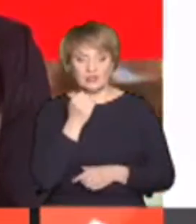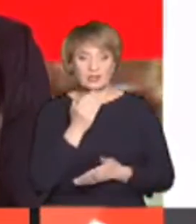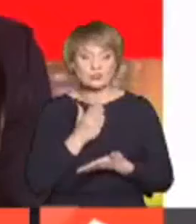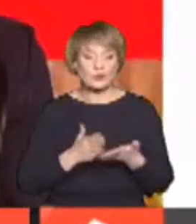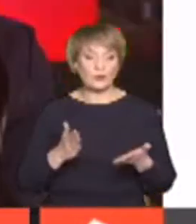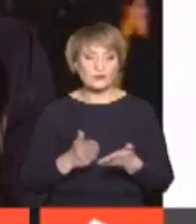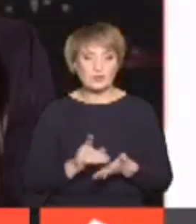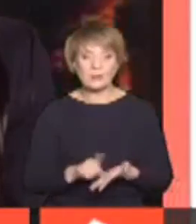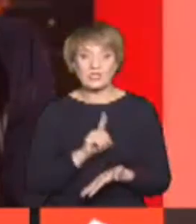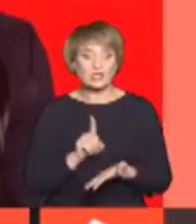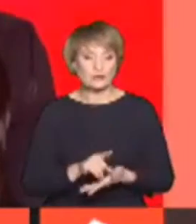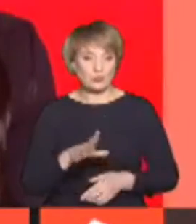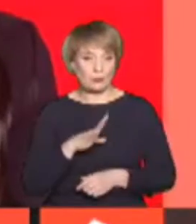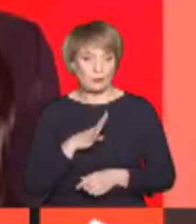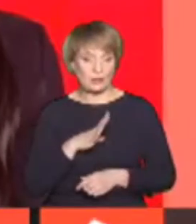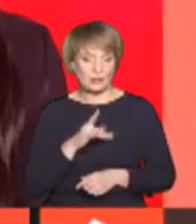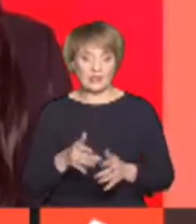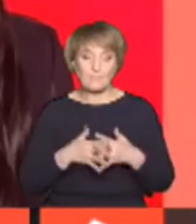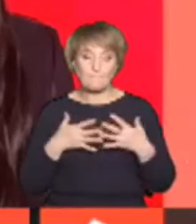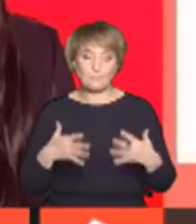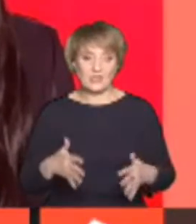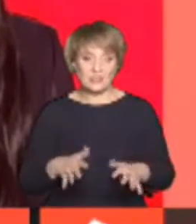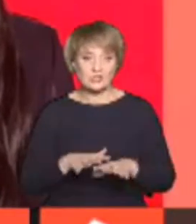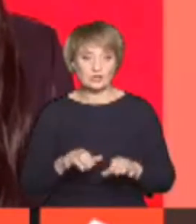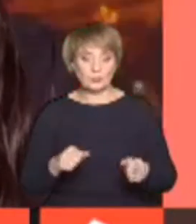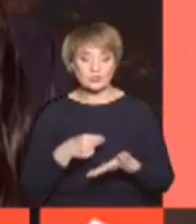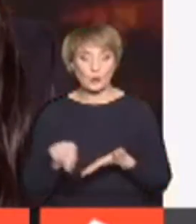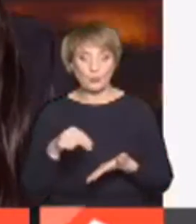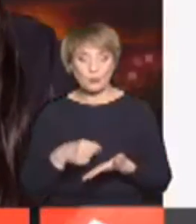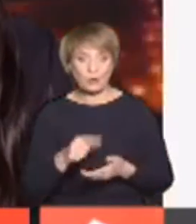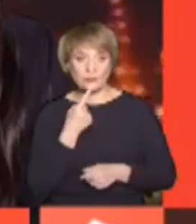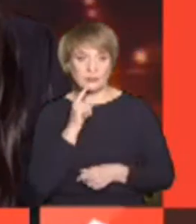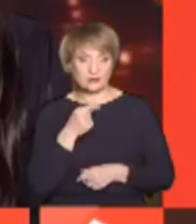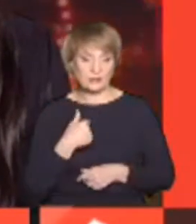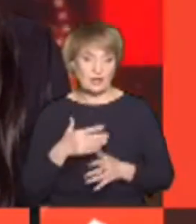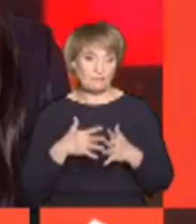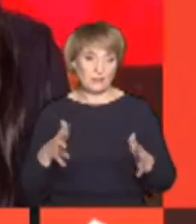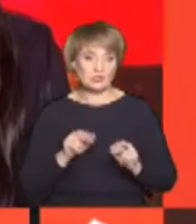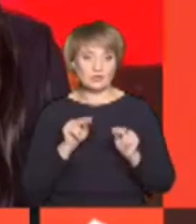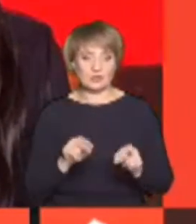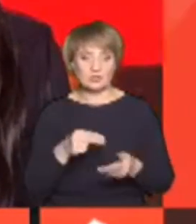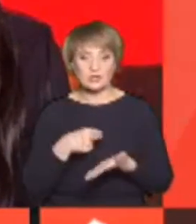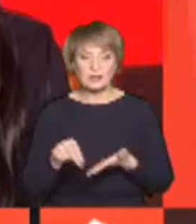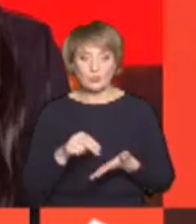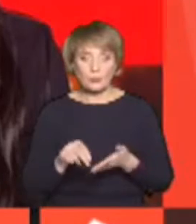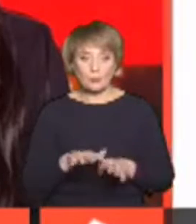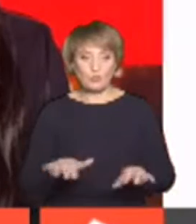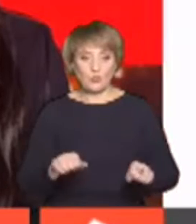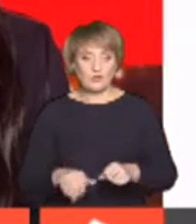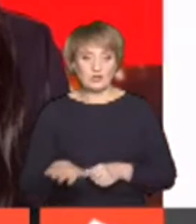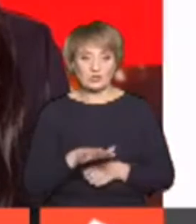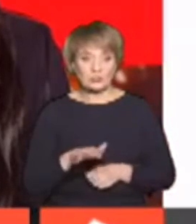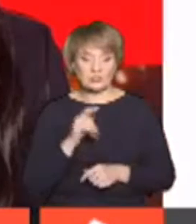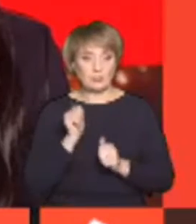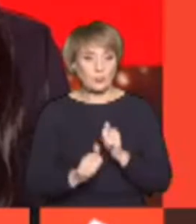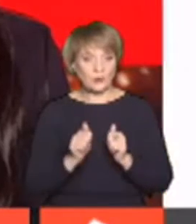мати місце. От. Тим більше закуповувати цукерки, тим більше, що я вам чесно скажу, з окупованих територій постійно